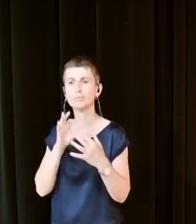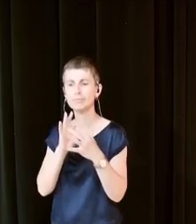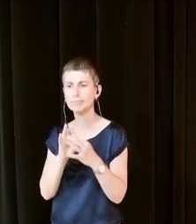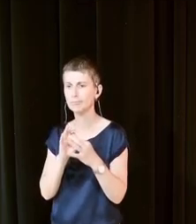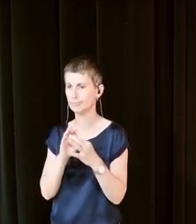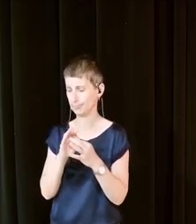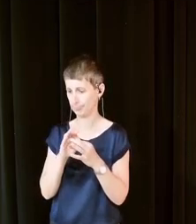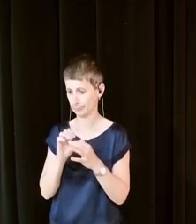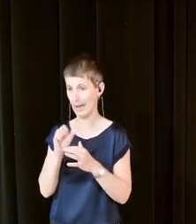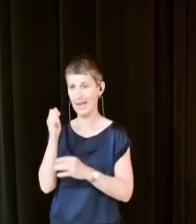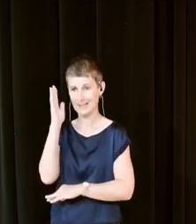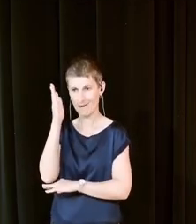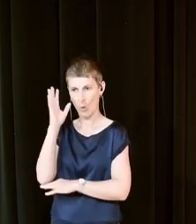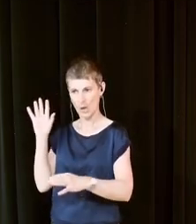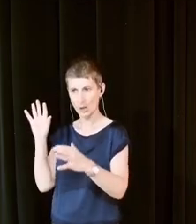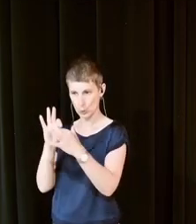vorherigen Vortrag